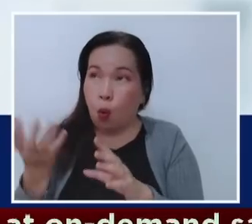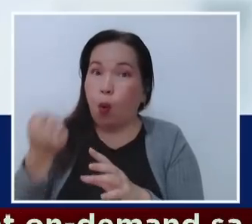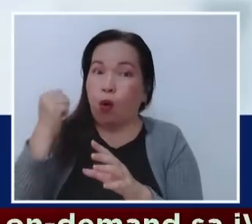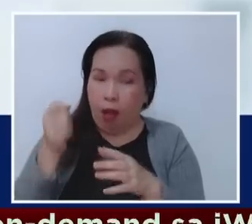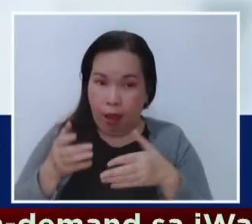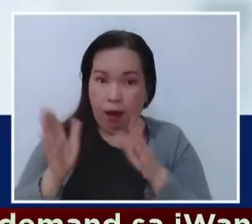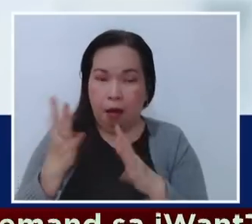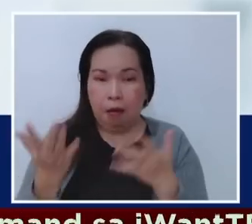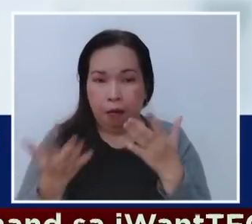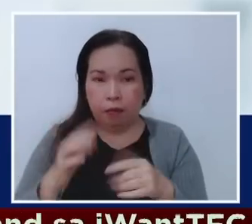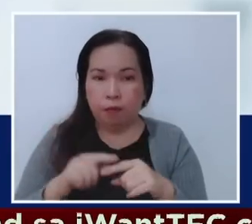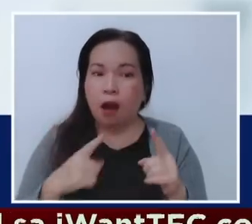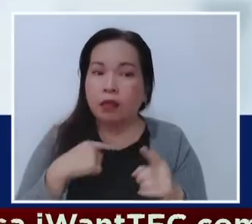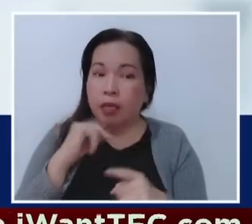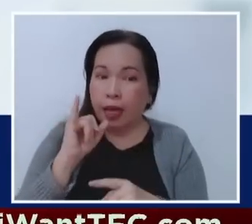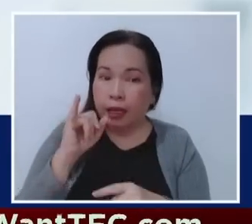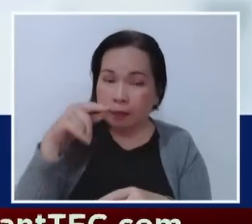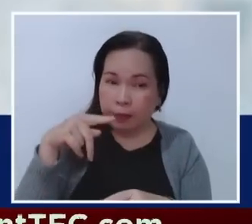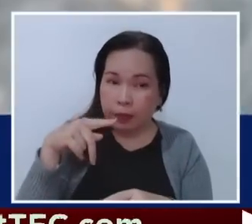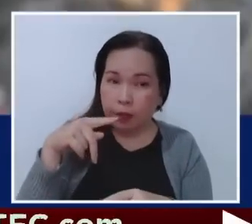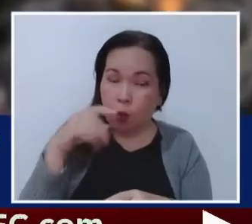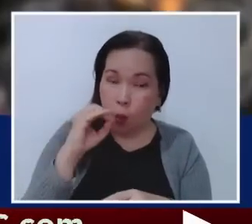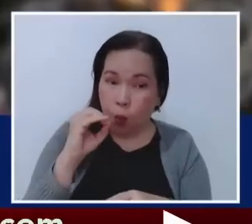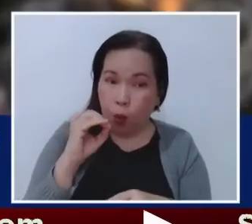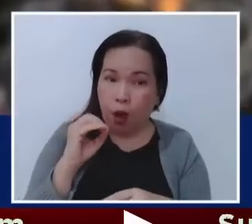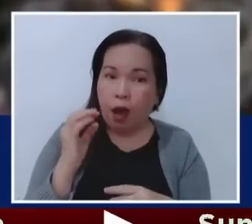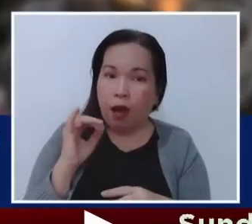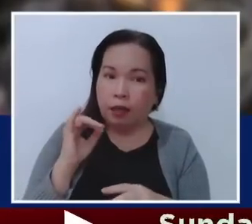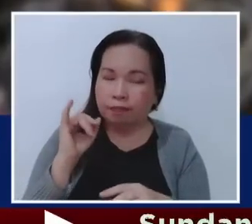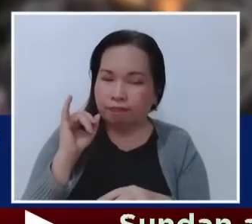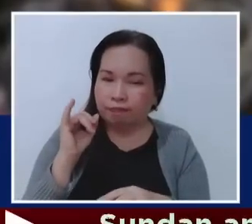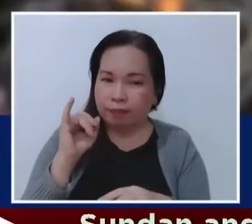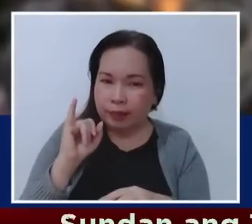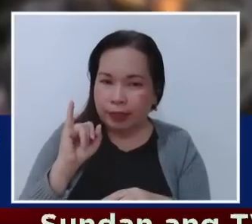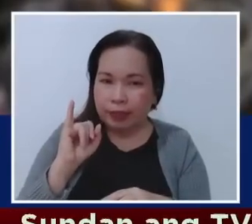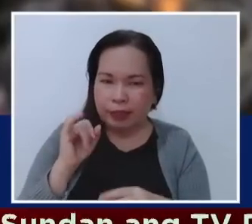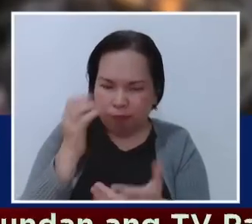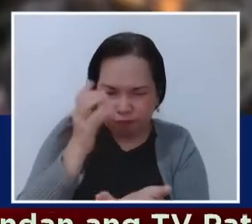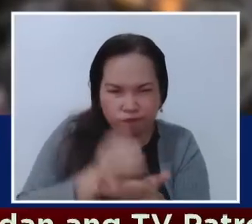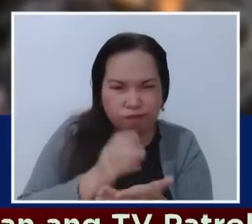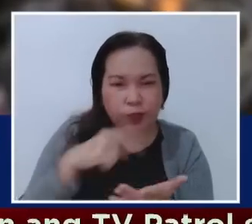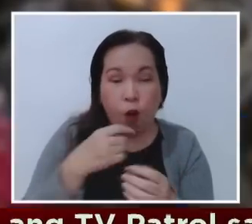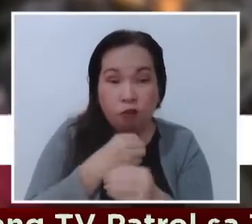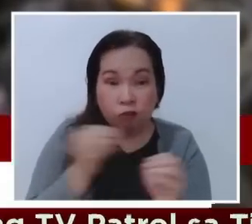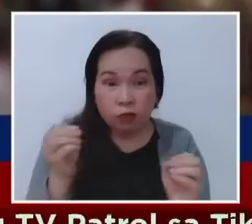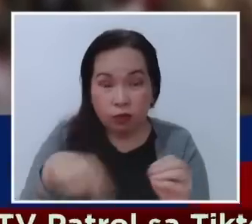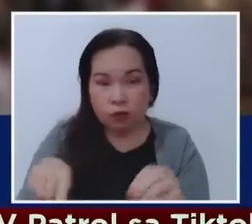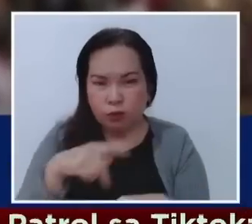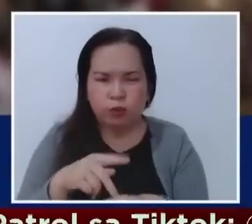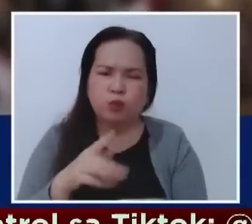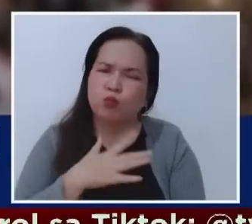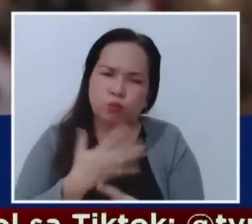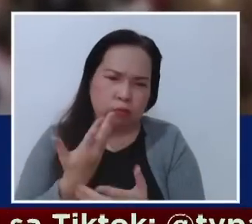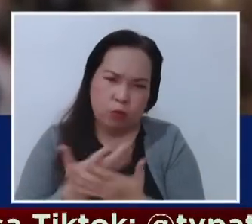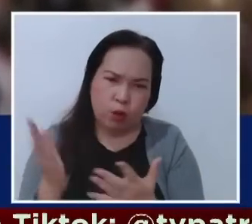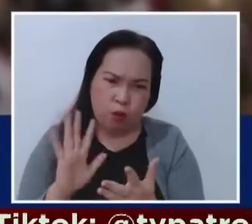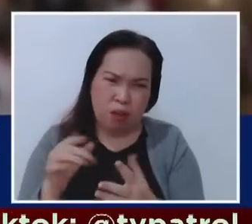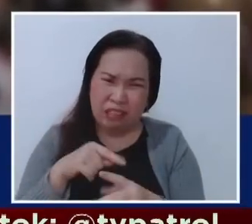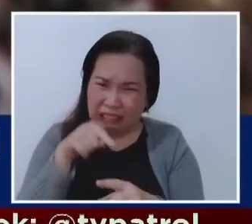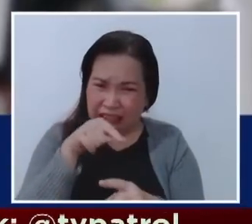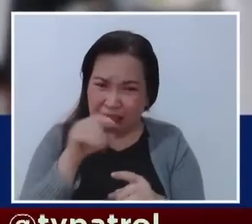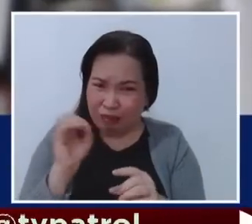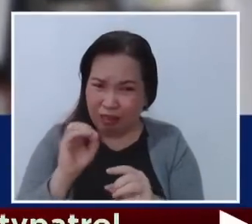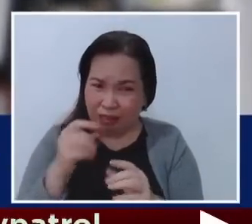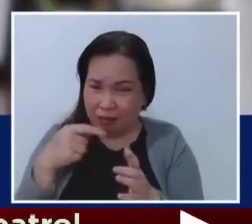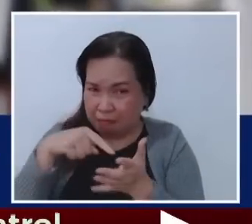ng Intellectual Property Office of the Philippines sa publiko, huwag tangkilikin ang mga Peking produkto dahil hindi ito nagbabayad ng karampatang